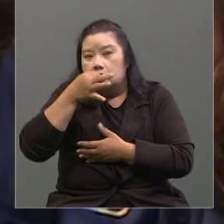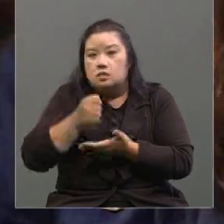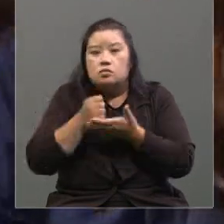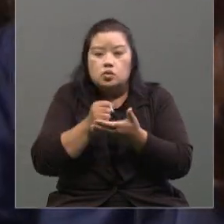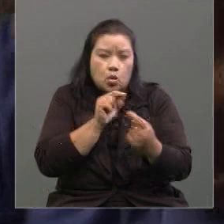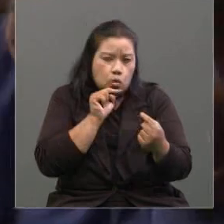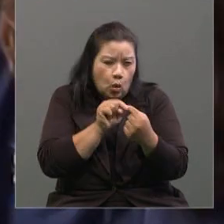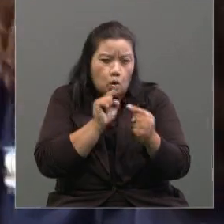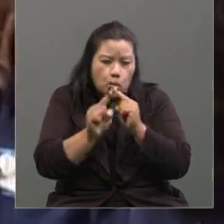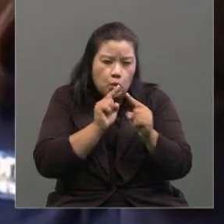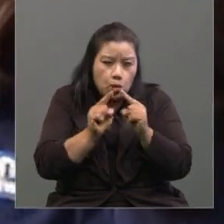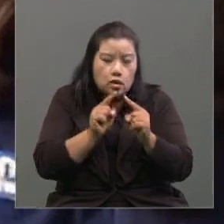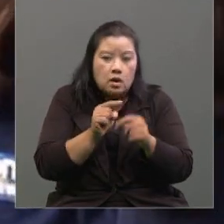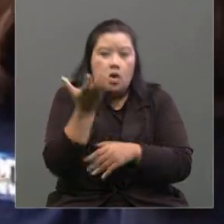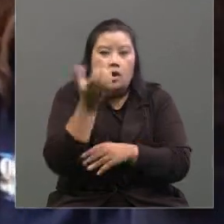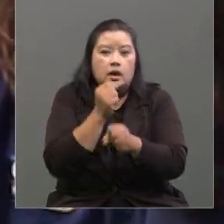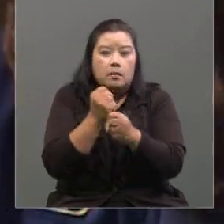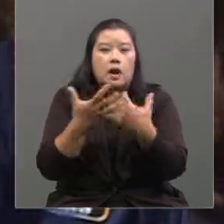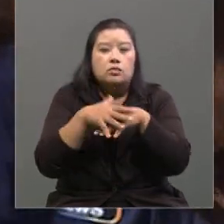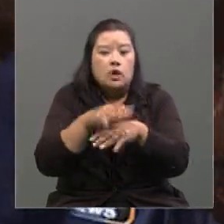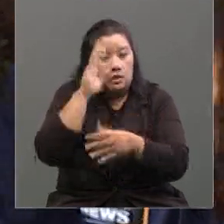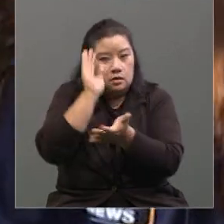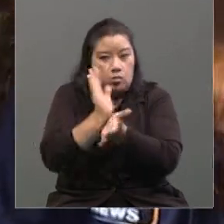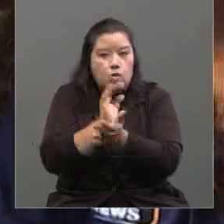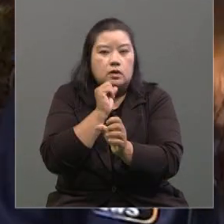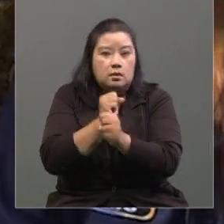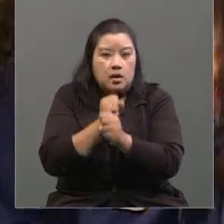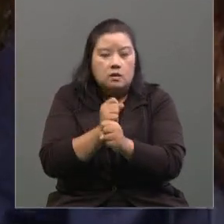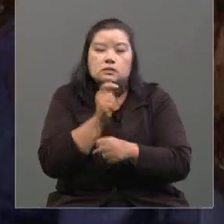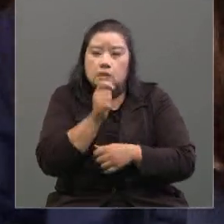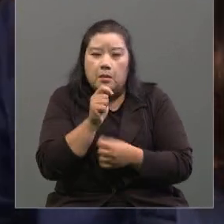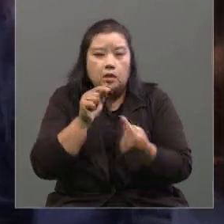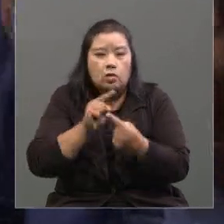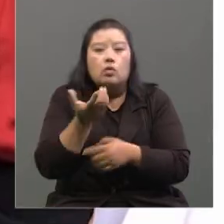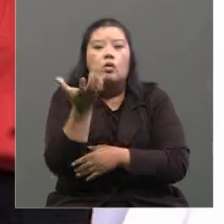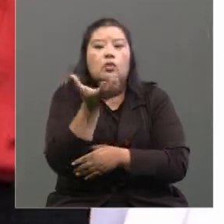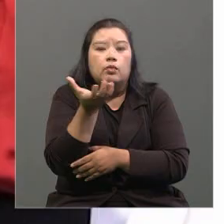ยกับขอทานแล้วก็ทำงานร่วมกับเจ้าหน้าที่ตำรวจต่อไปเนี่ยไปฟังเสียงท่านรัฐมนตรีกันหน่อยครับ